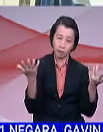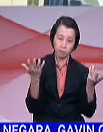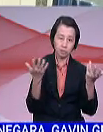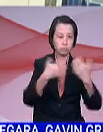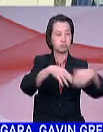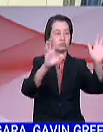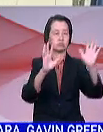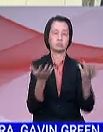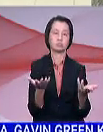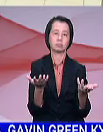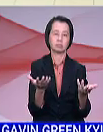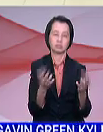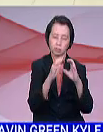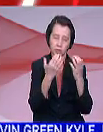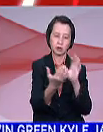habis-habislah.